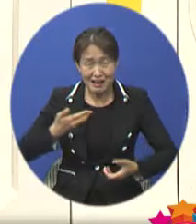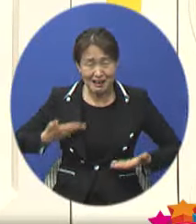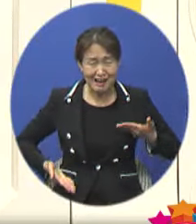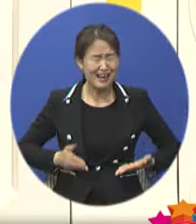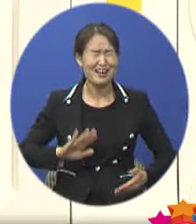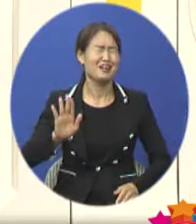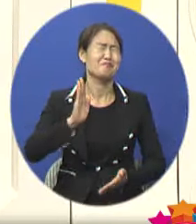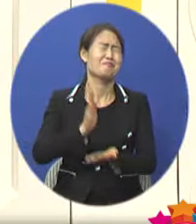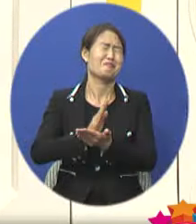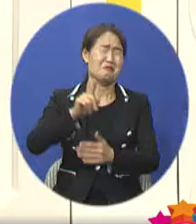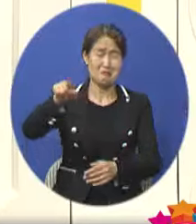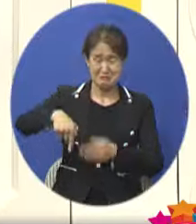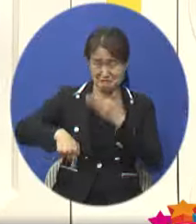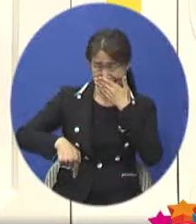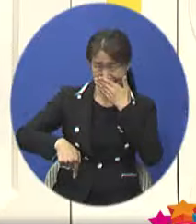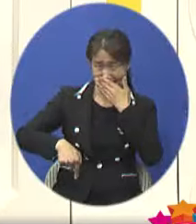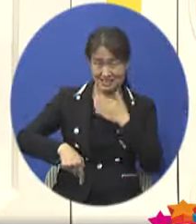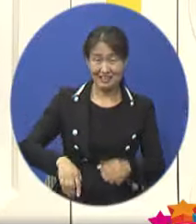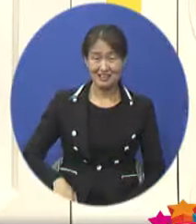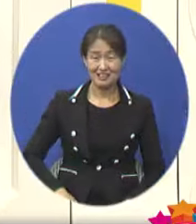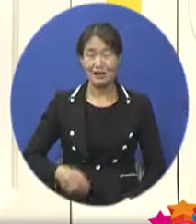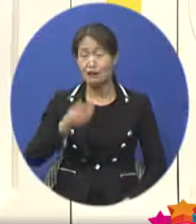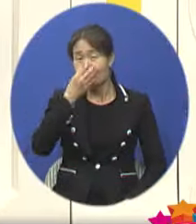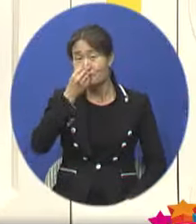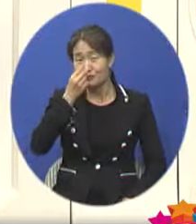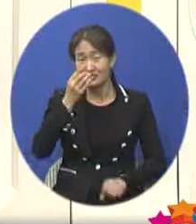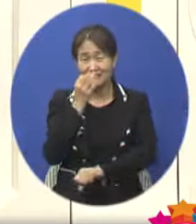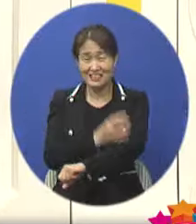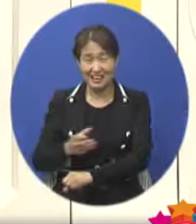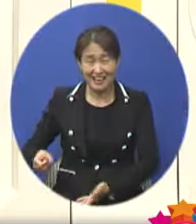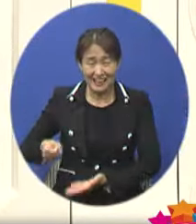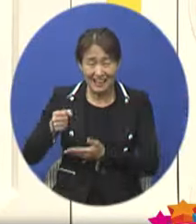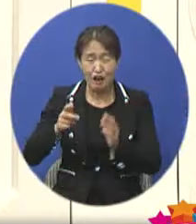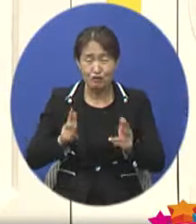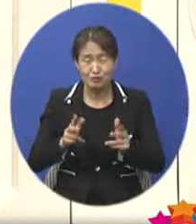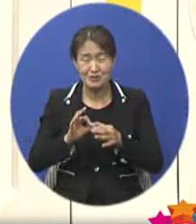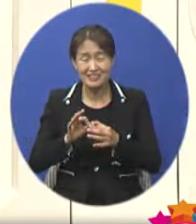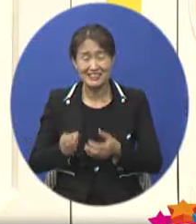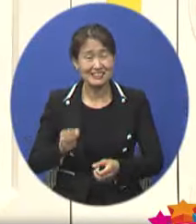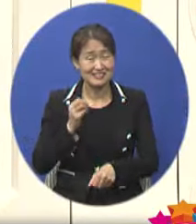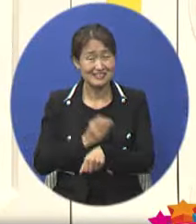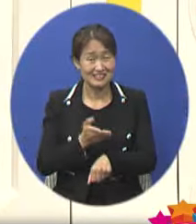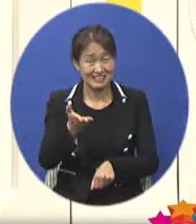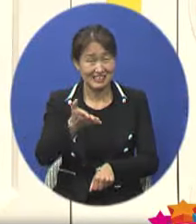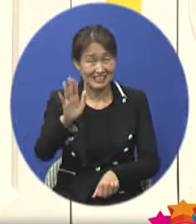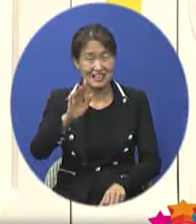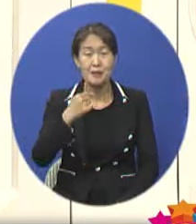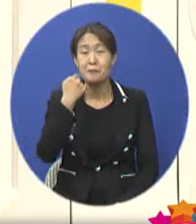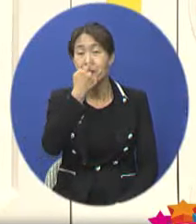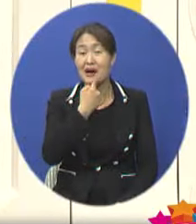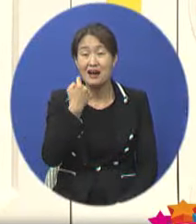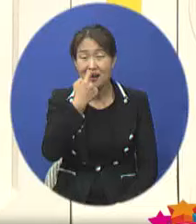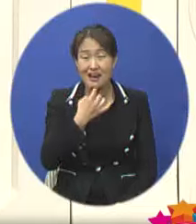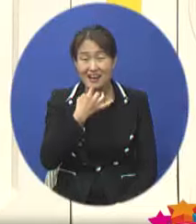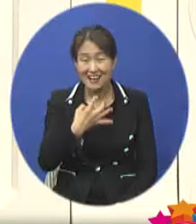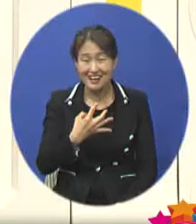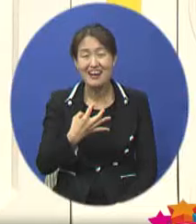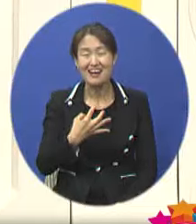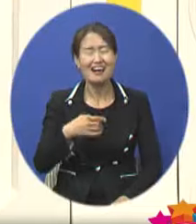바쁘신데 뭐 오시라고 짓나요? 아니, 화장지 좀 사가지고 가고 얘는 하이타이 좀 사가지고 갈게요. 아유, 근데 말씀으로